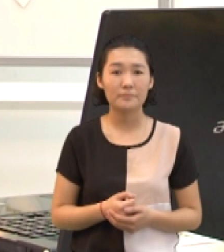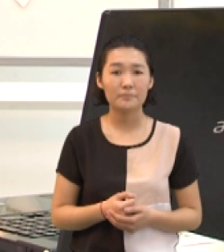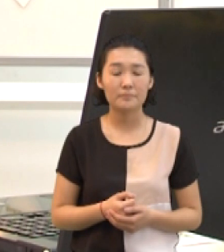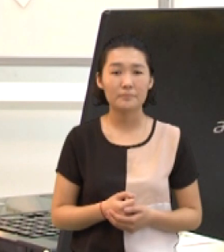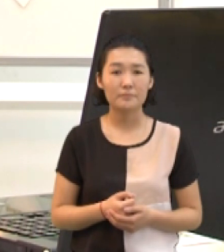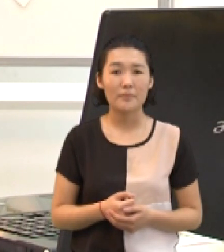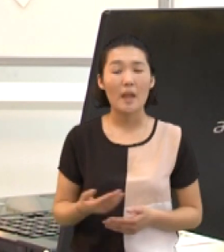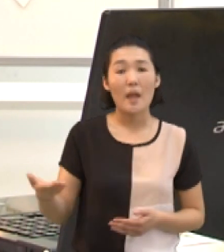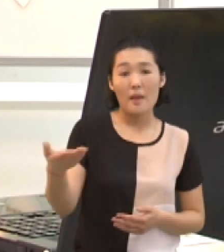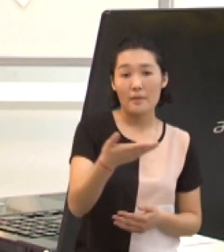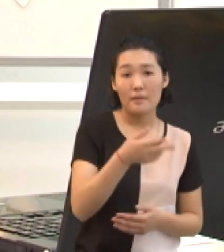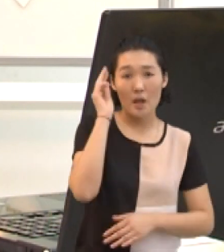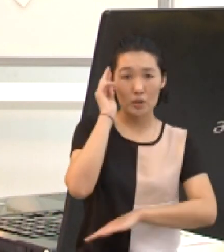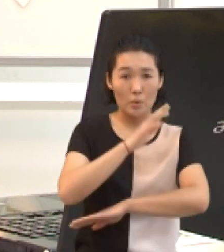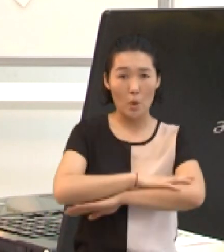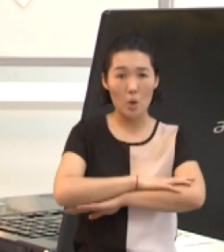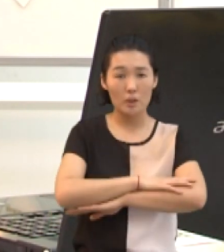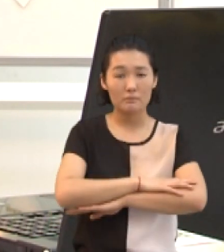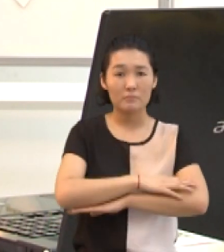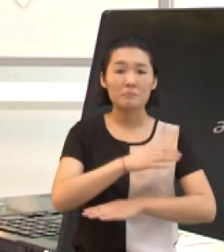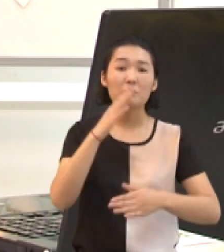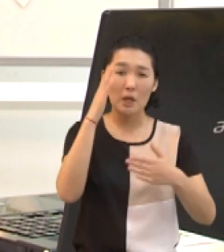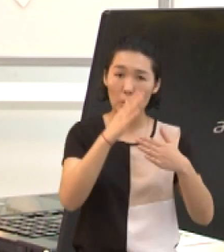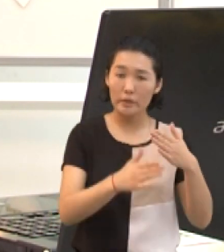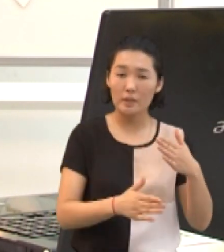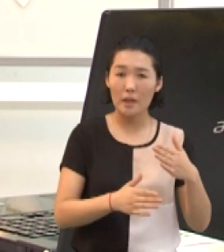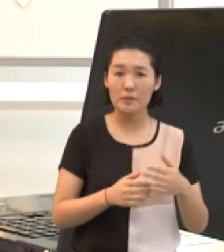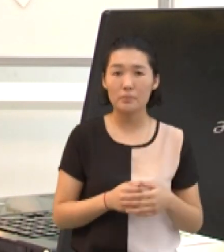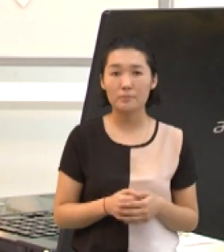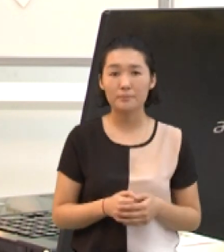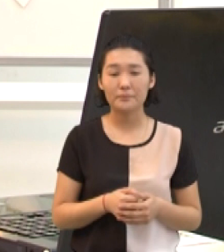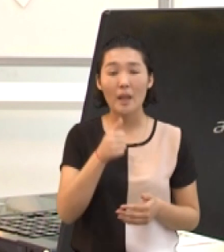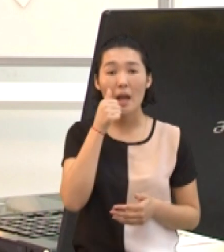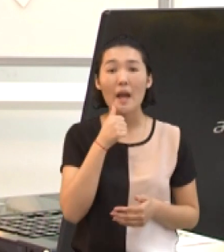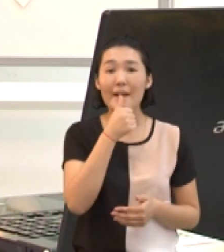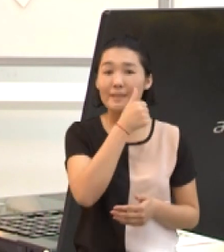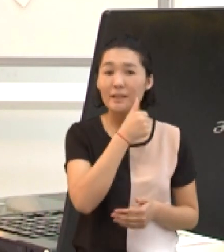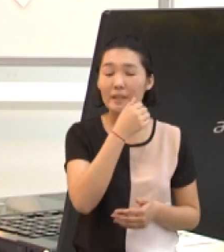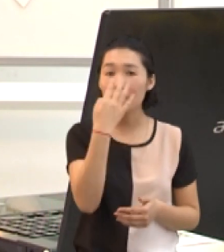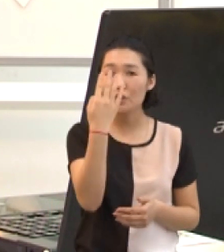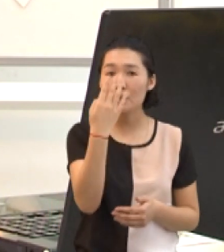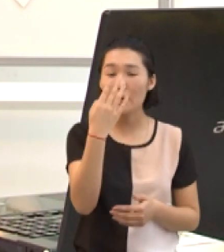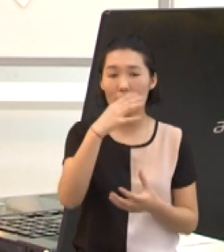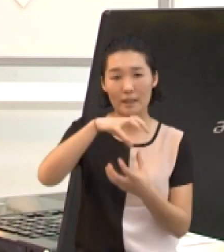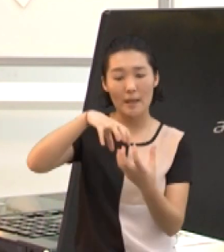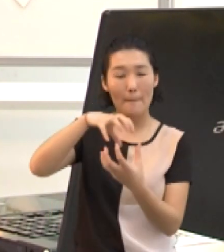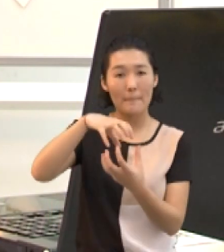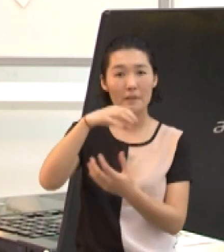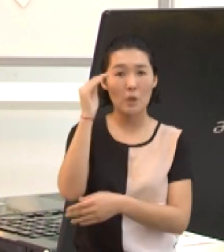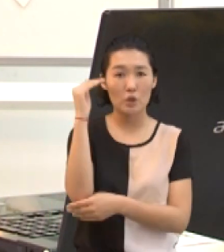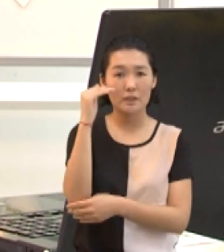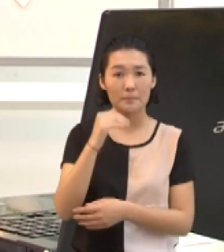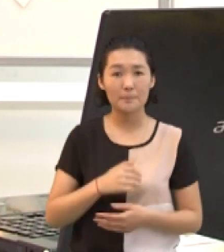И наш урок потихоньку подходит к концу. Секрет четвертой матрешки.